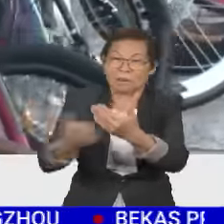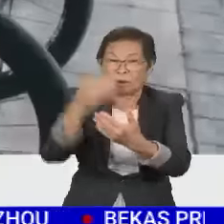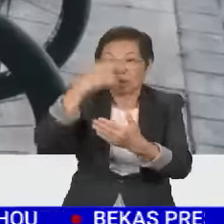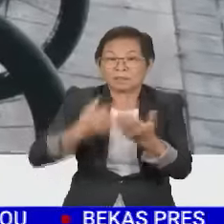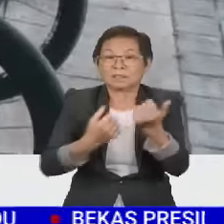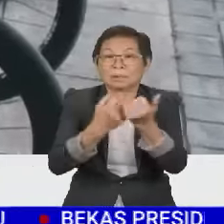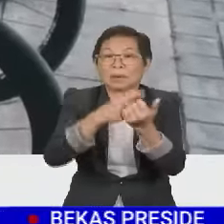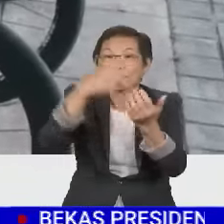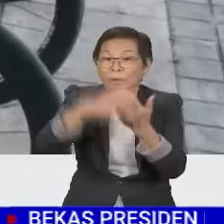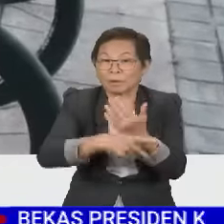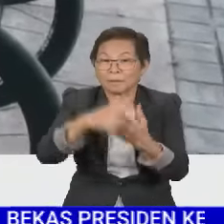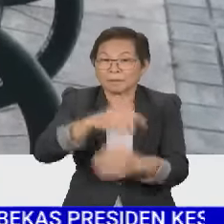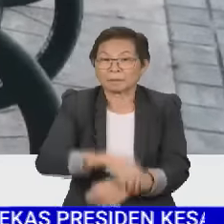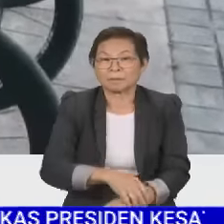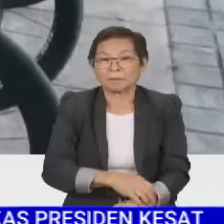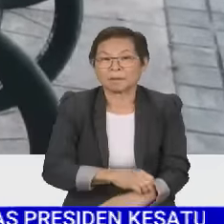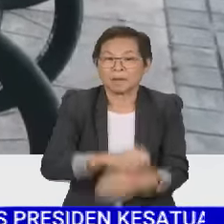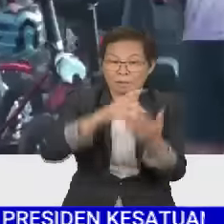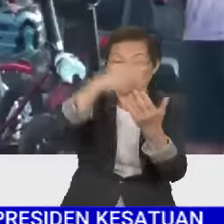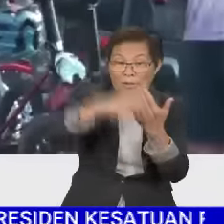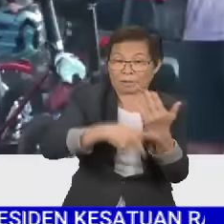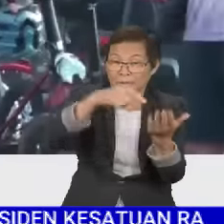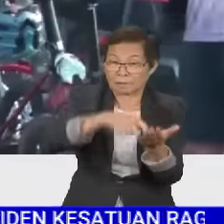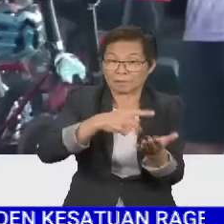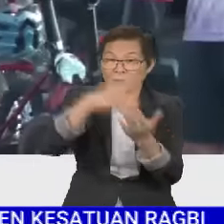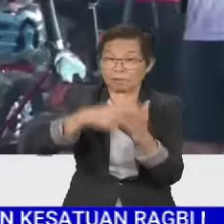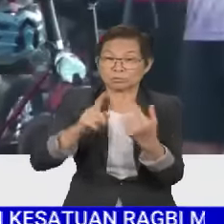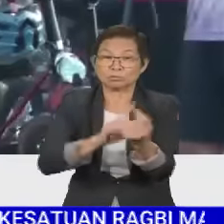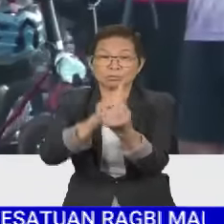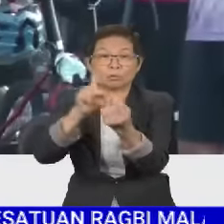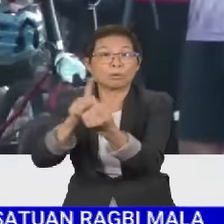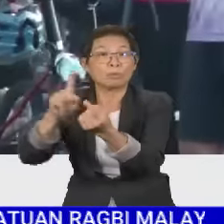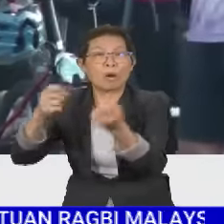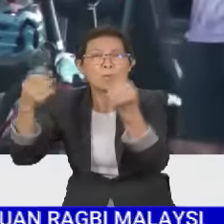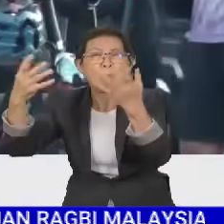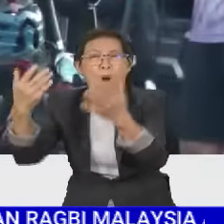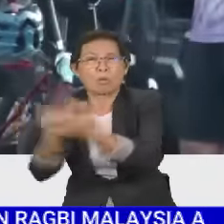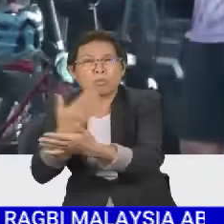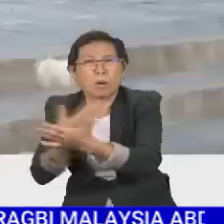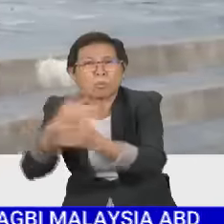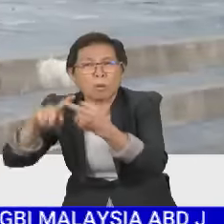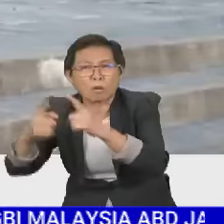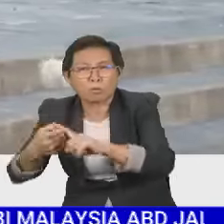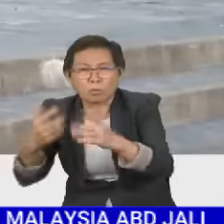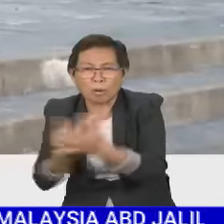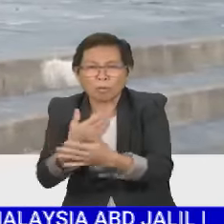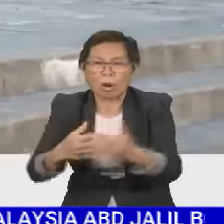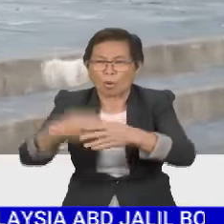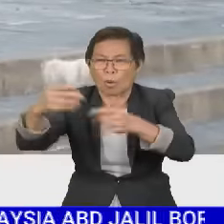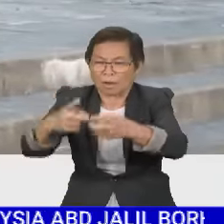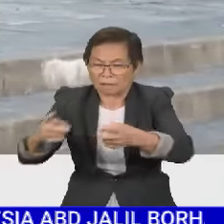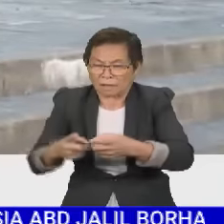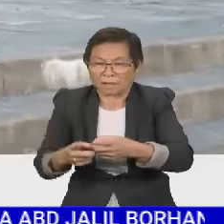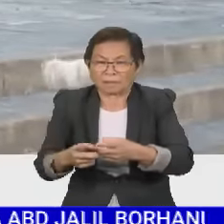dengan program ini sebab program ini kita dapat jumpa ramai kawan baru dari luar daerah kita kenal